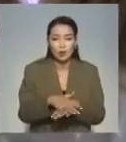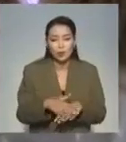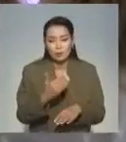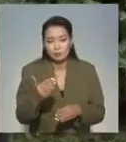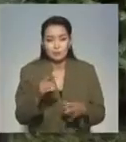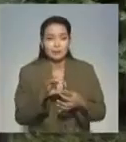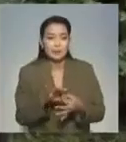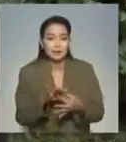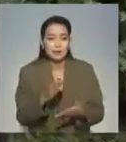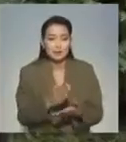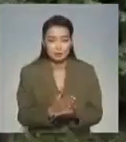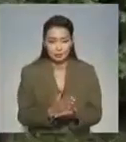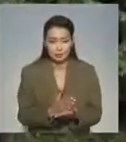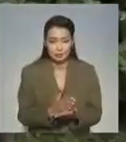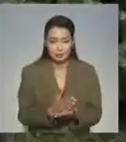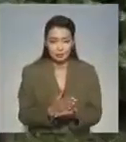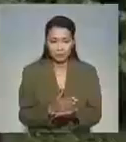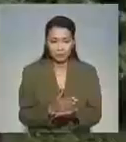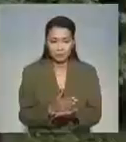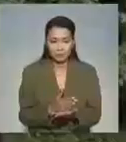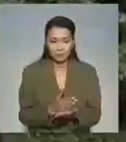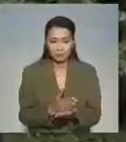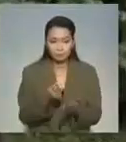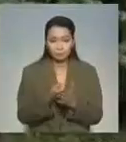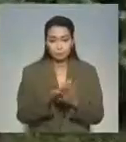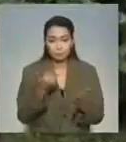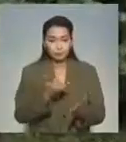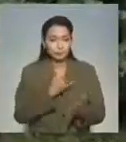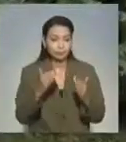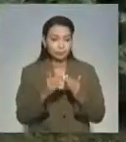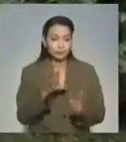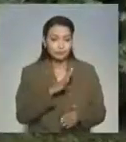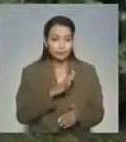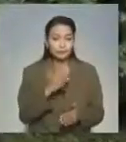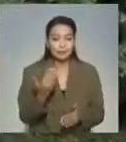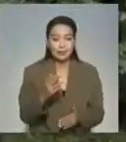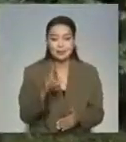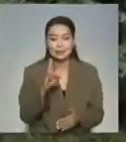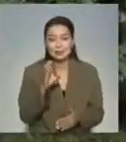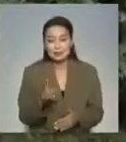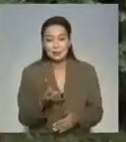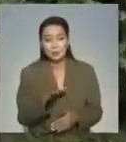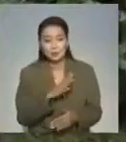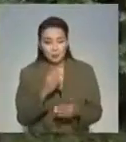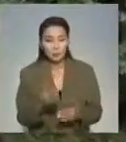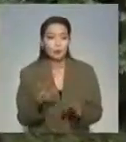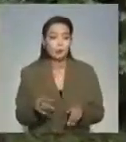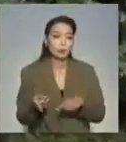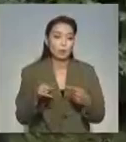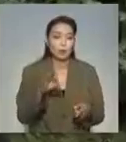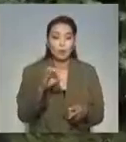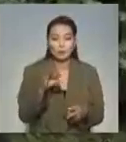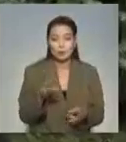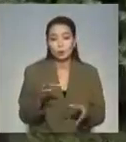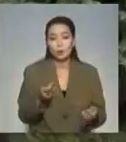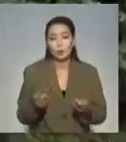байланысты дейді. У нас было до этого КСК. Бұған дейін біздің үйімізде пик формасы болған, кейін мипке өттік. Бірақ төрағамыз